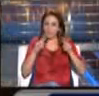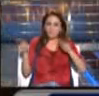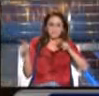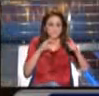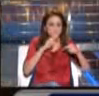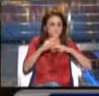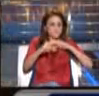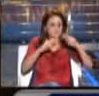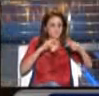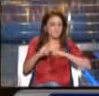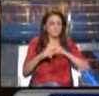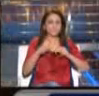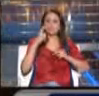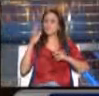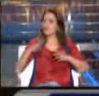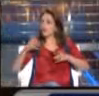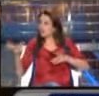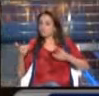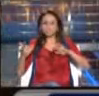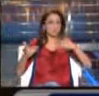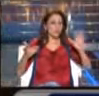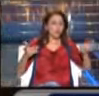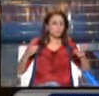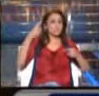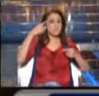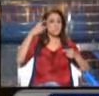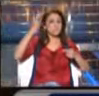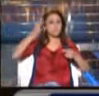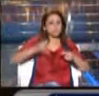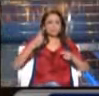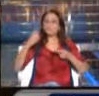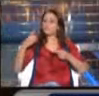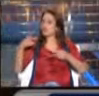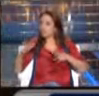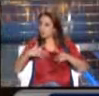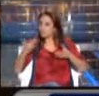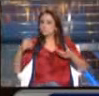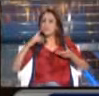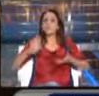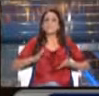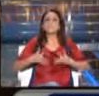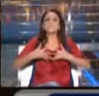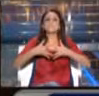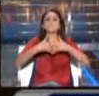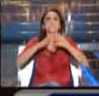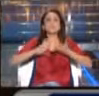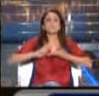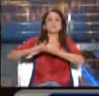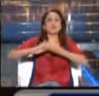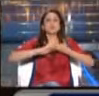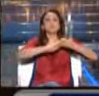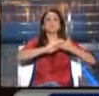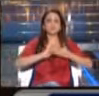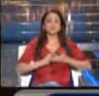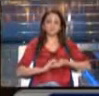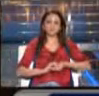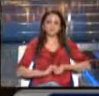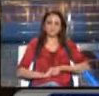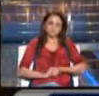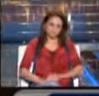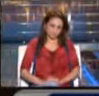لجميع الاطراف يحكمها المنطق والعقل؟ انا طبعا تمام يعني من كل